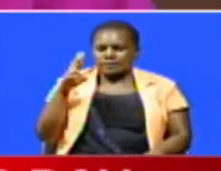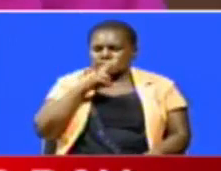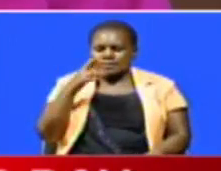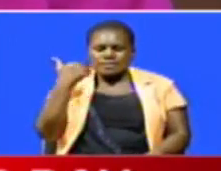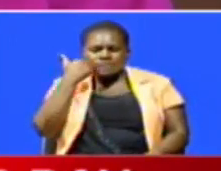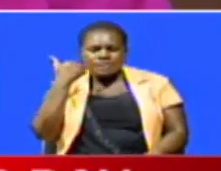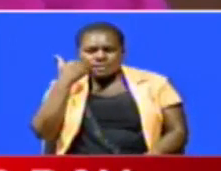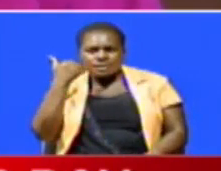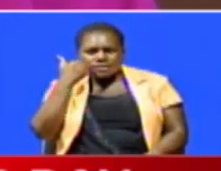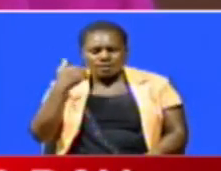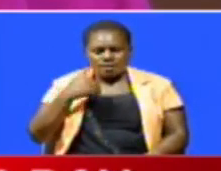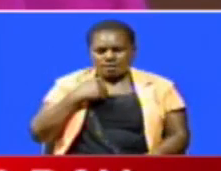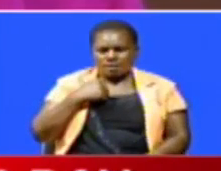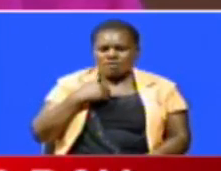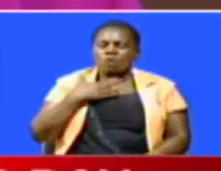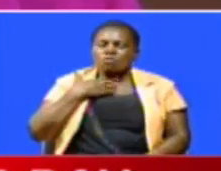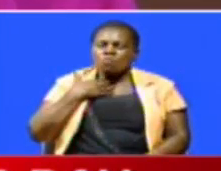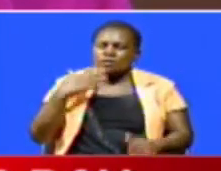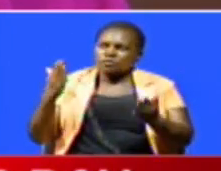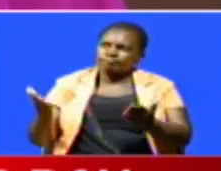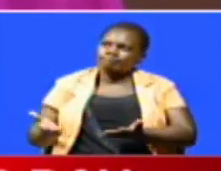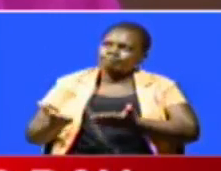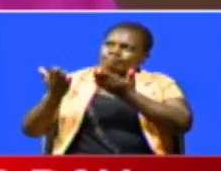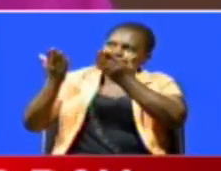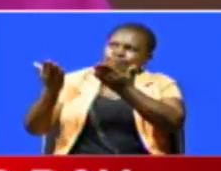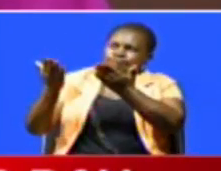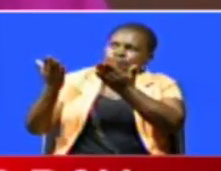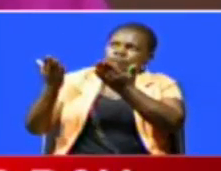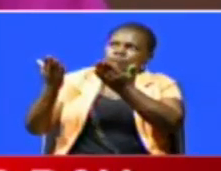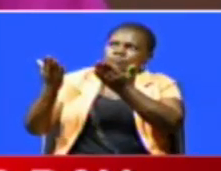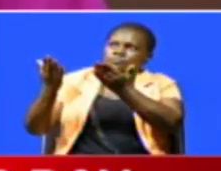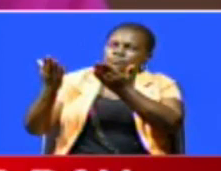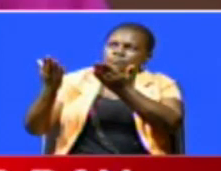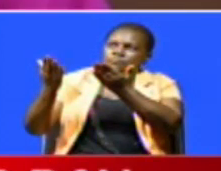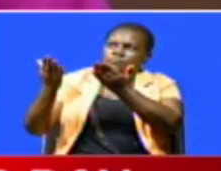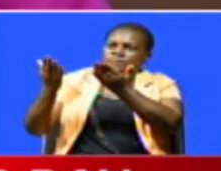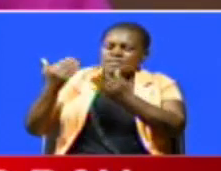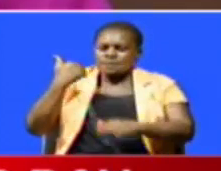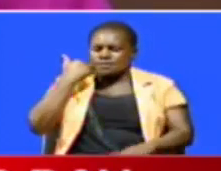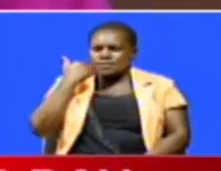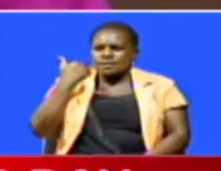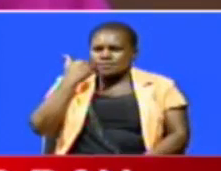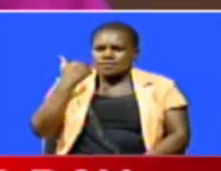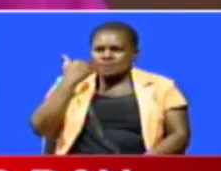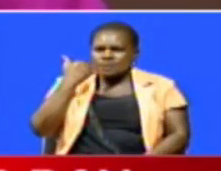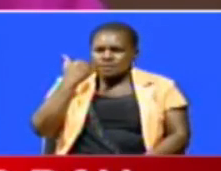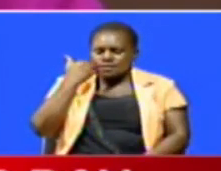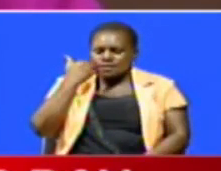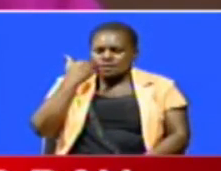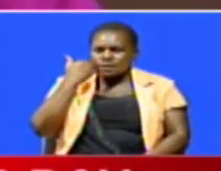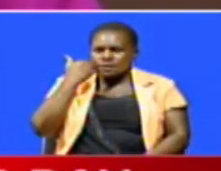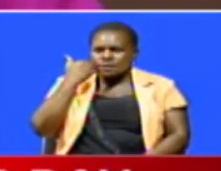na magonjwa. Tutaka kulete Mungu mbele yako magonjwa ambazo zimekuwa